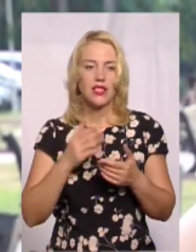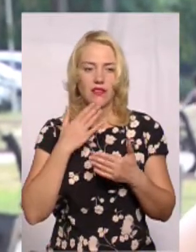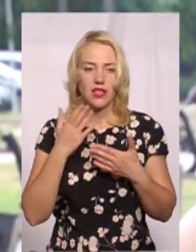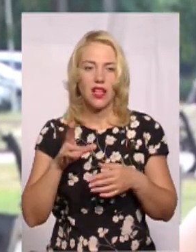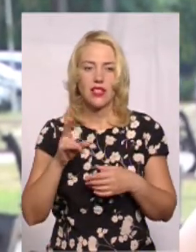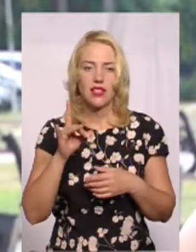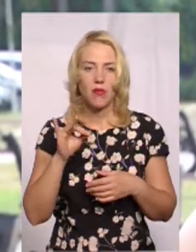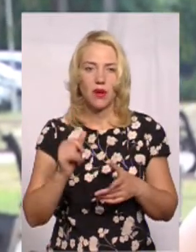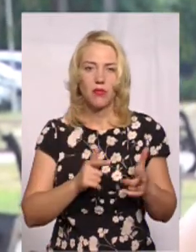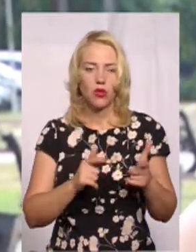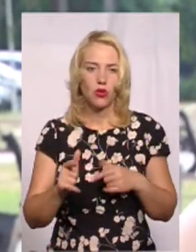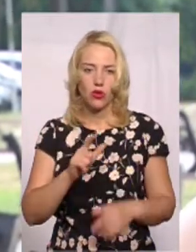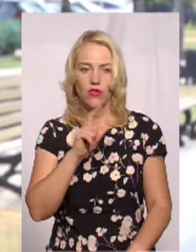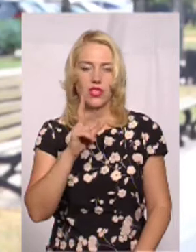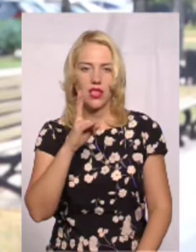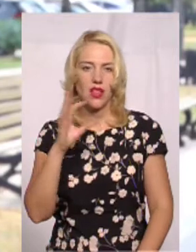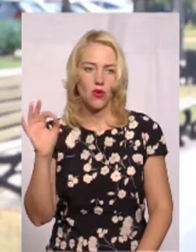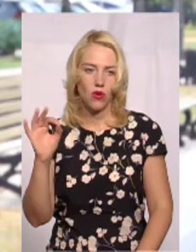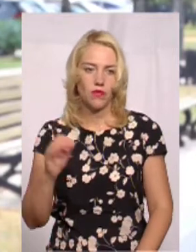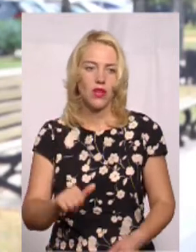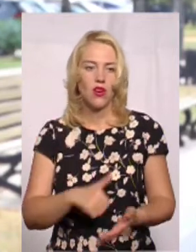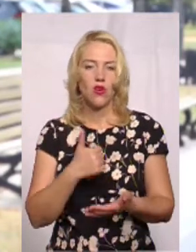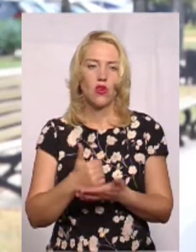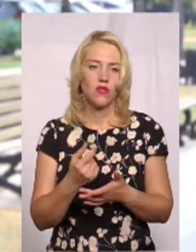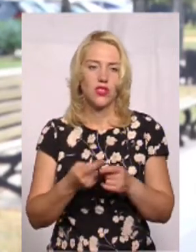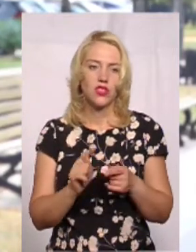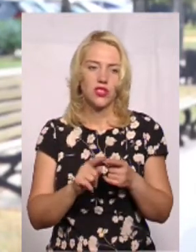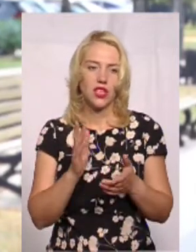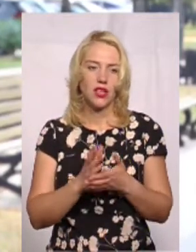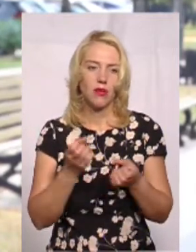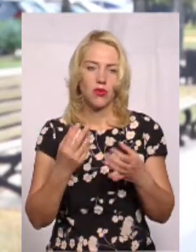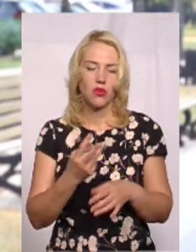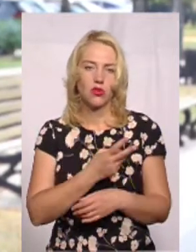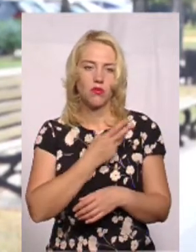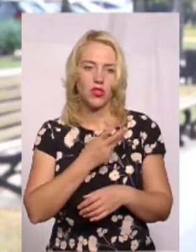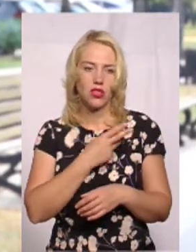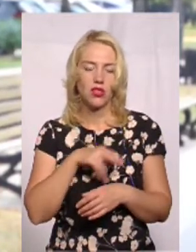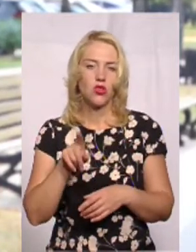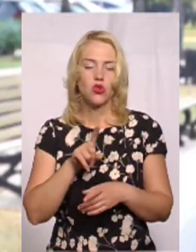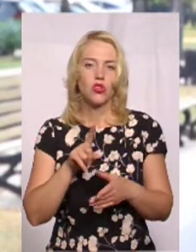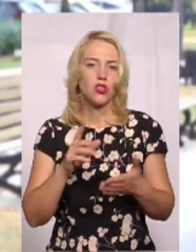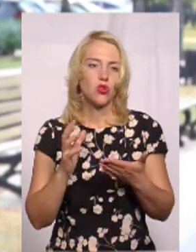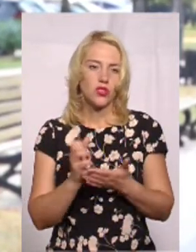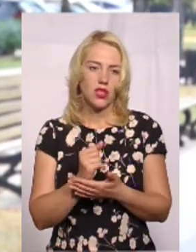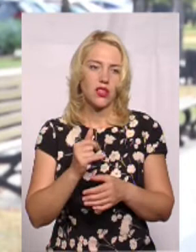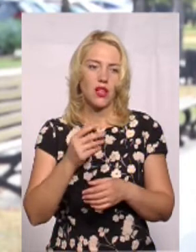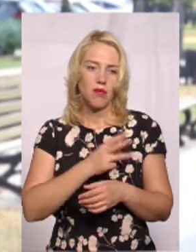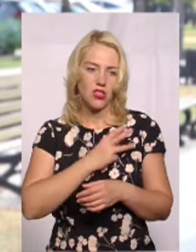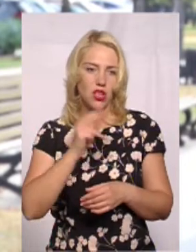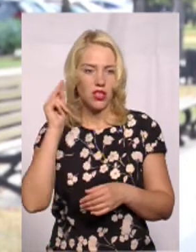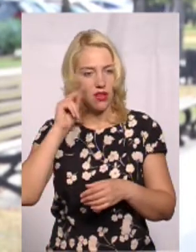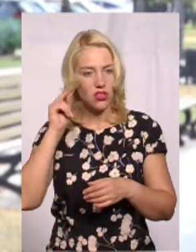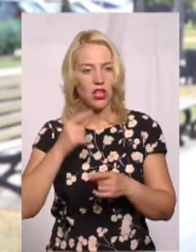підготовці до зовнішнього незалежного оцінювання. Найголовніше – це є просто бажання до чогось досягти і бажання навчатися.